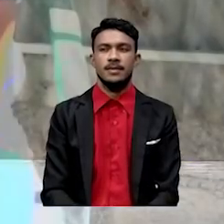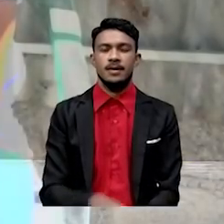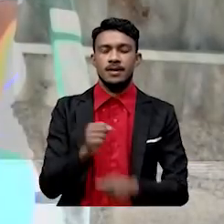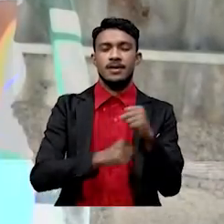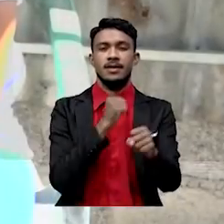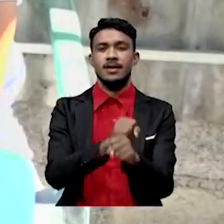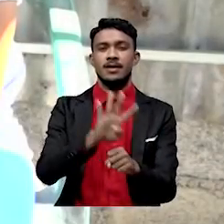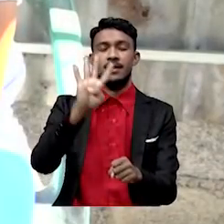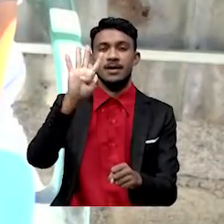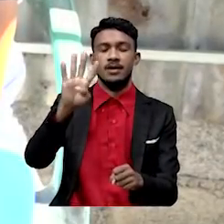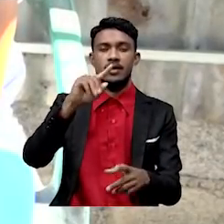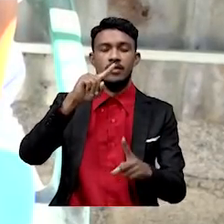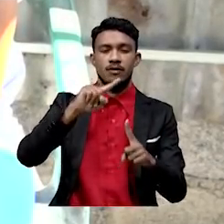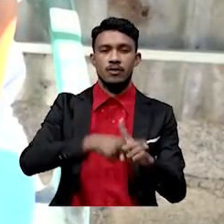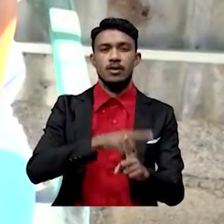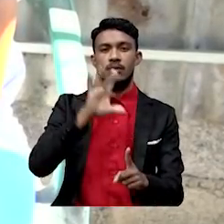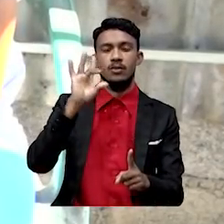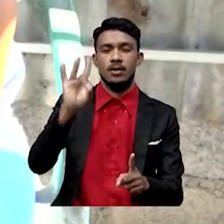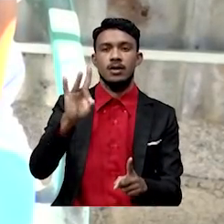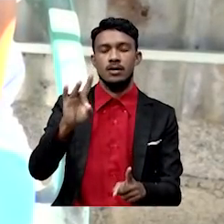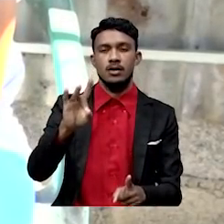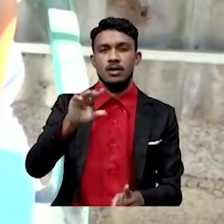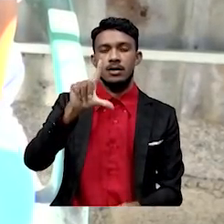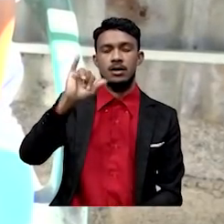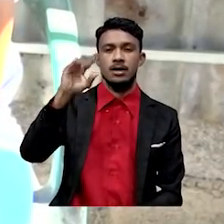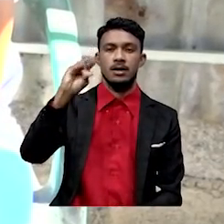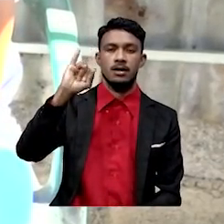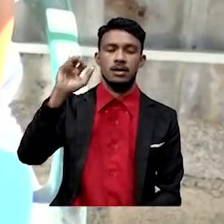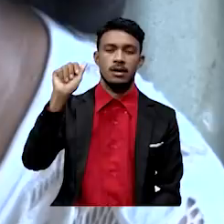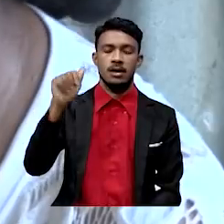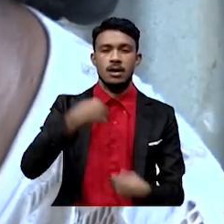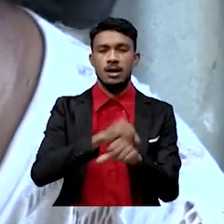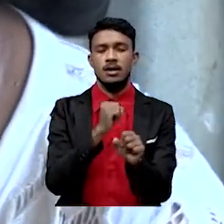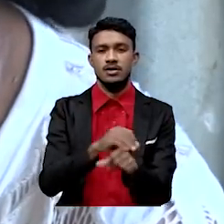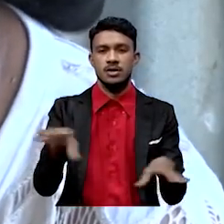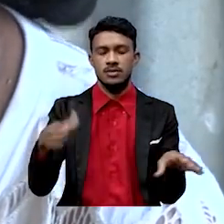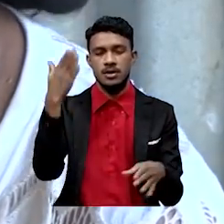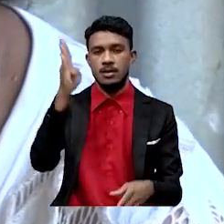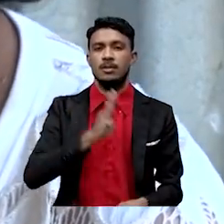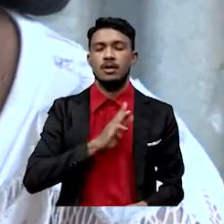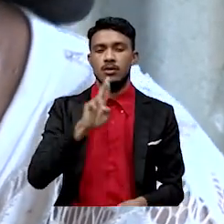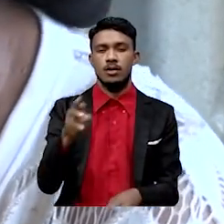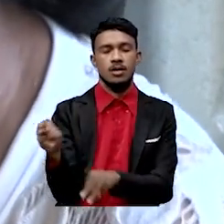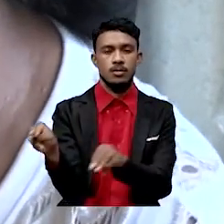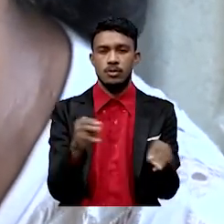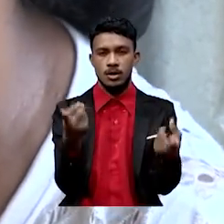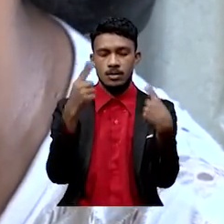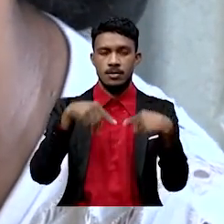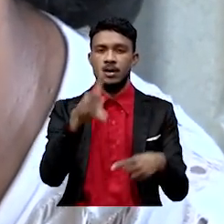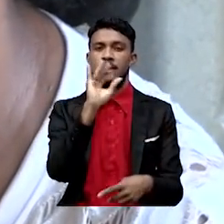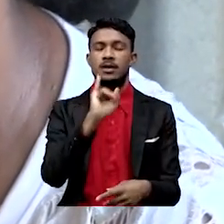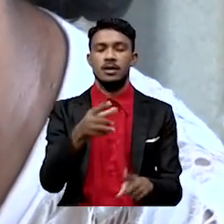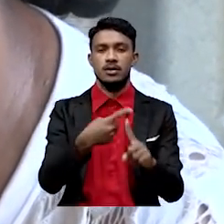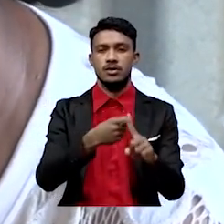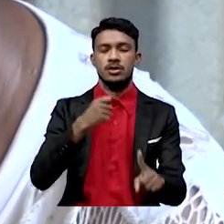Tinanghat fulang walu liuba Lydia de Jesus, hahu serviço e habekora, banhira nia muda mai capital dili, husila